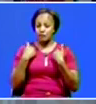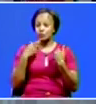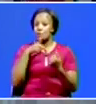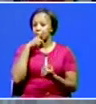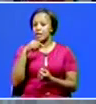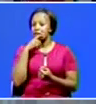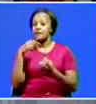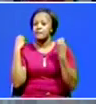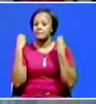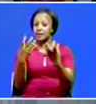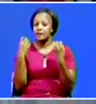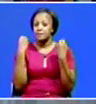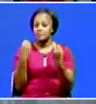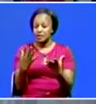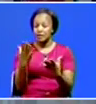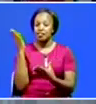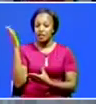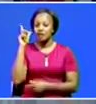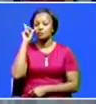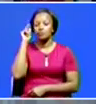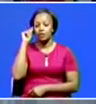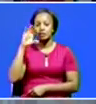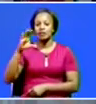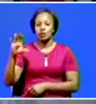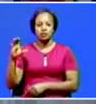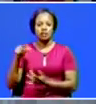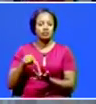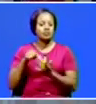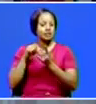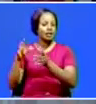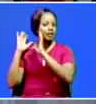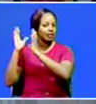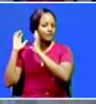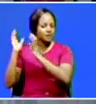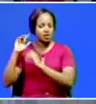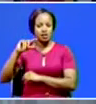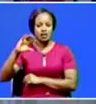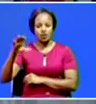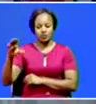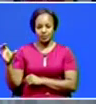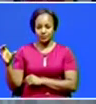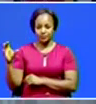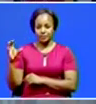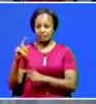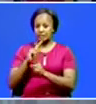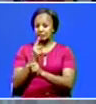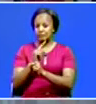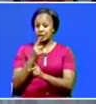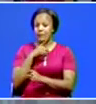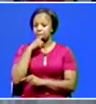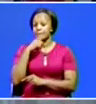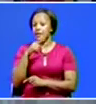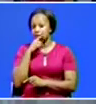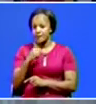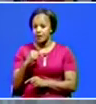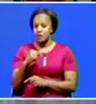katika eneo la Pwani na zaidi kwenye ile kaunti ya Kilifi. Katika kaunti hii mtazamaji, baadhi ya waume wameachwa na wake